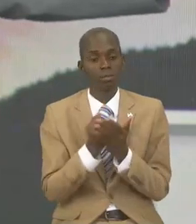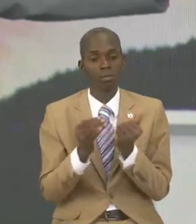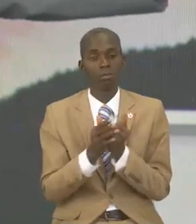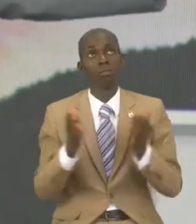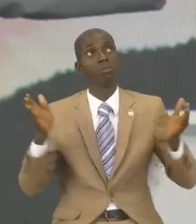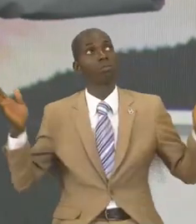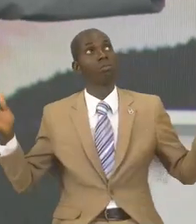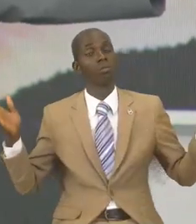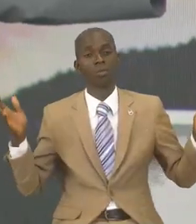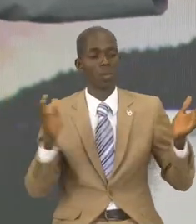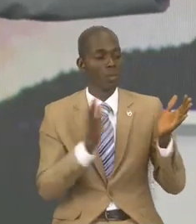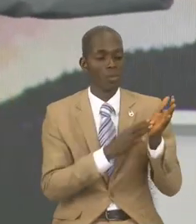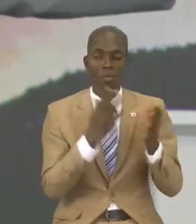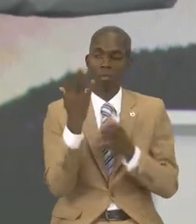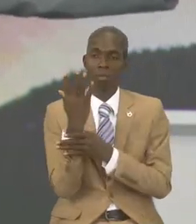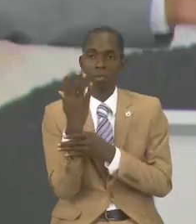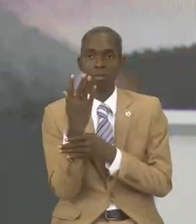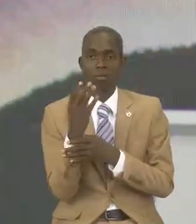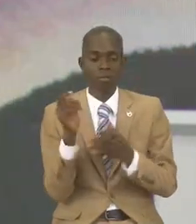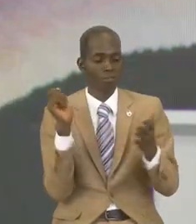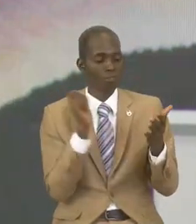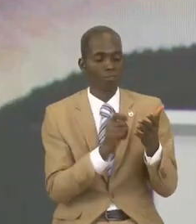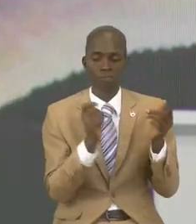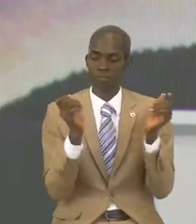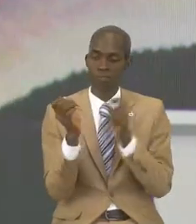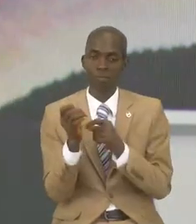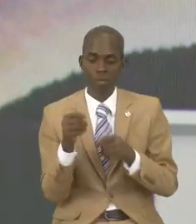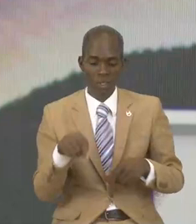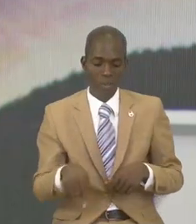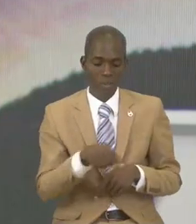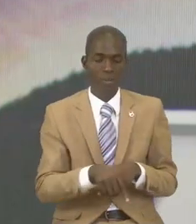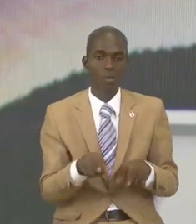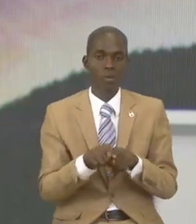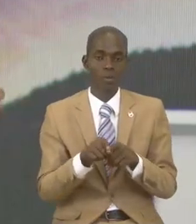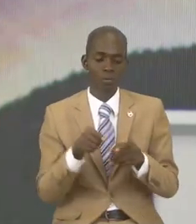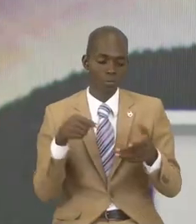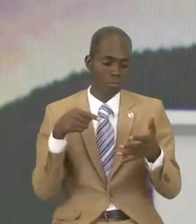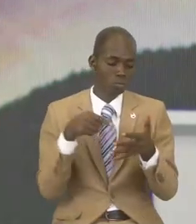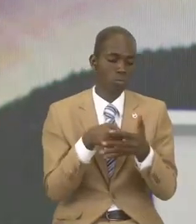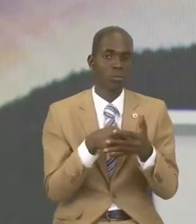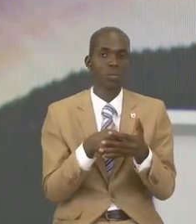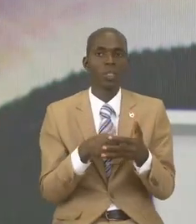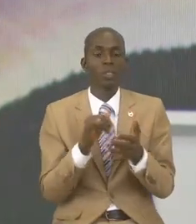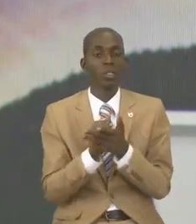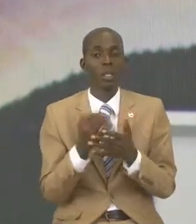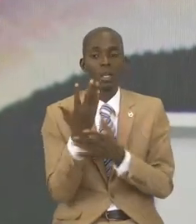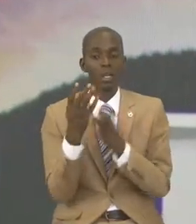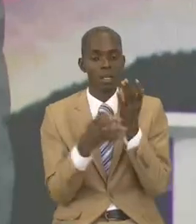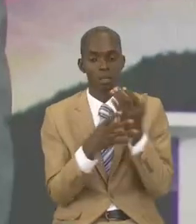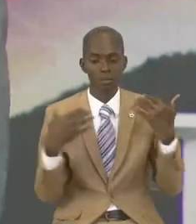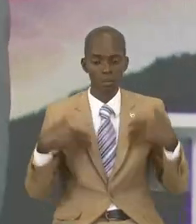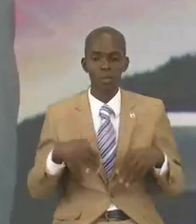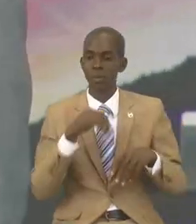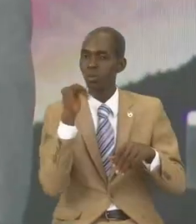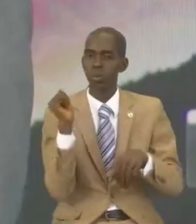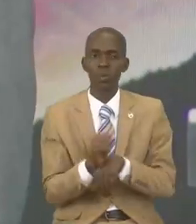Quiconque est crucifié, les mains sont crucifiées, les pieds crucifiés, il n'arrive pas à opérer,